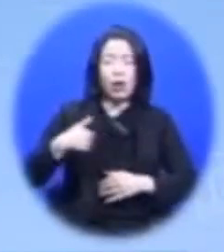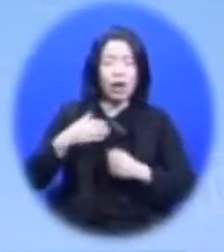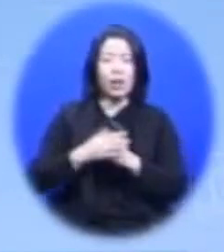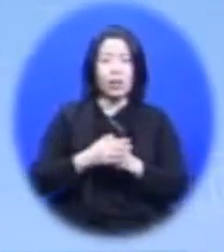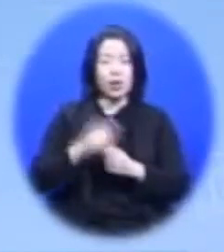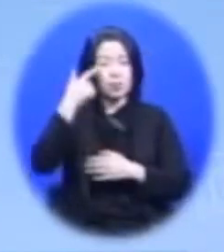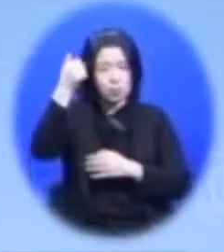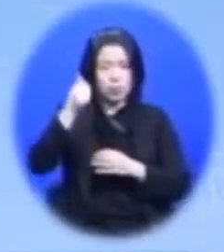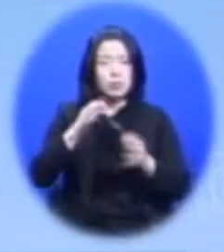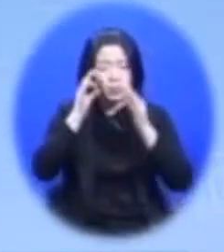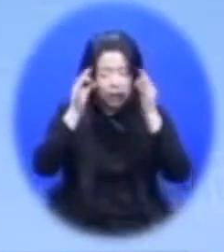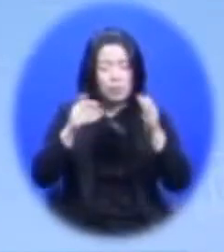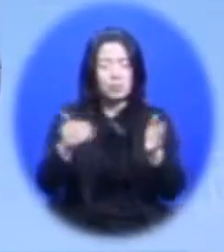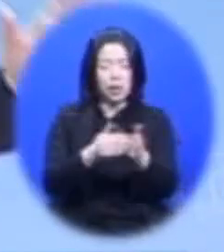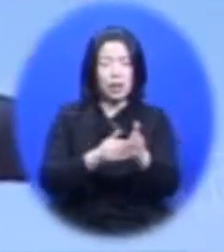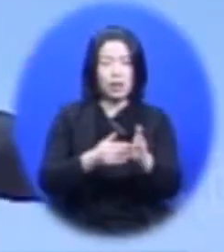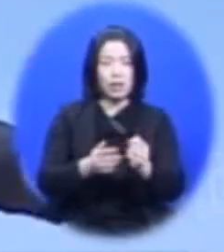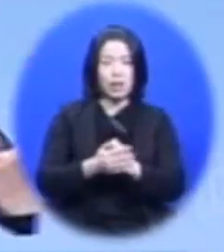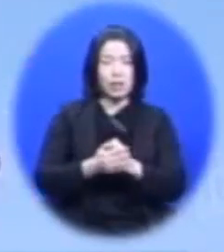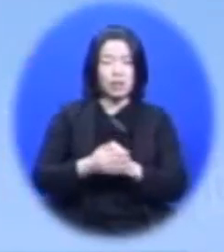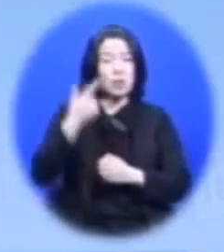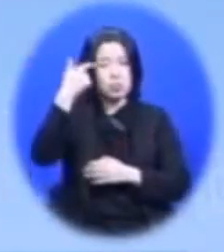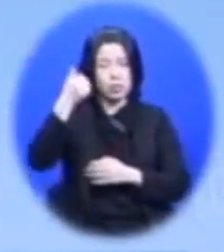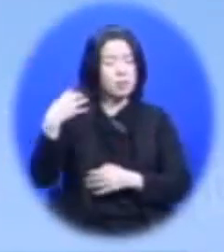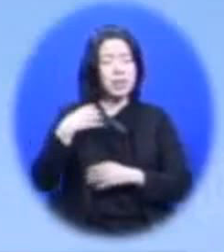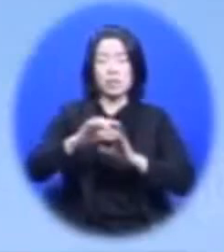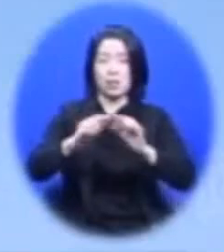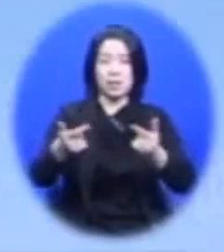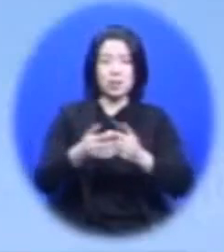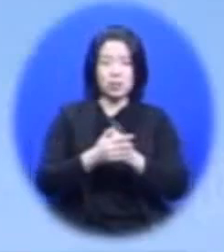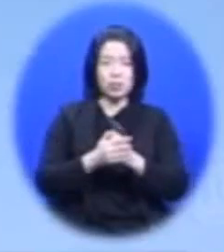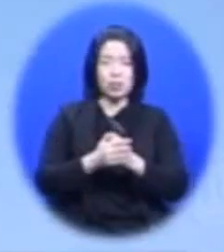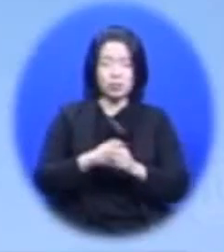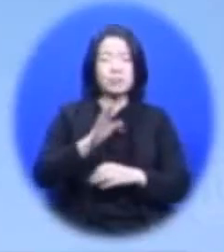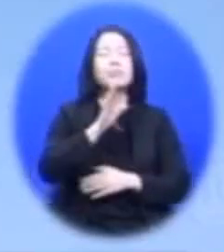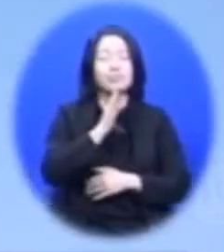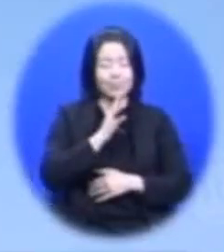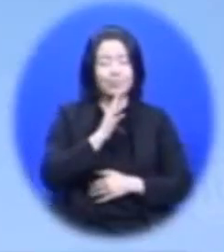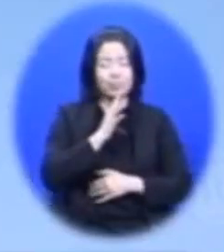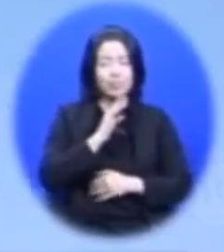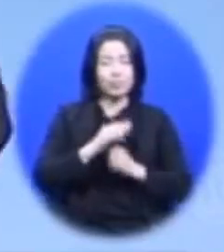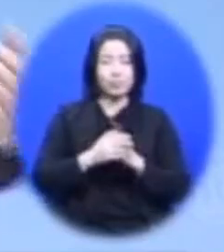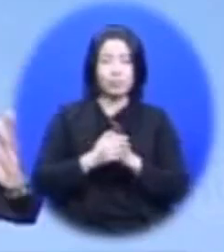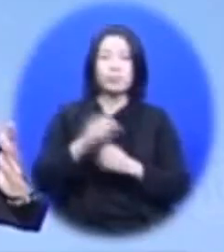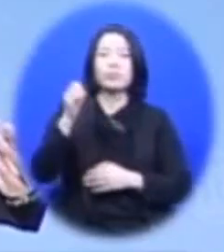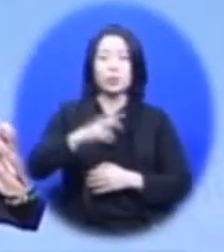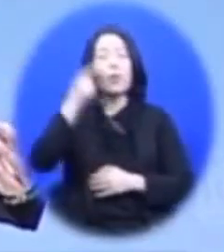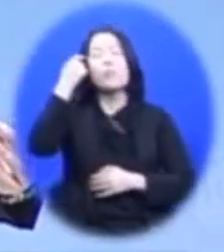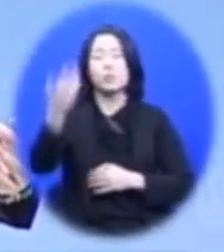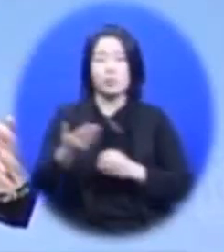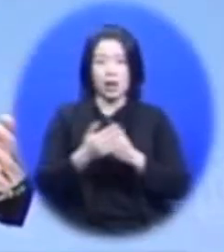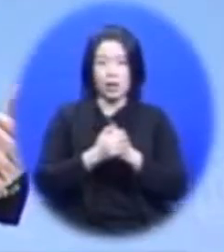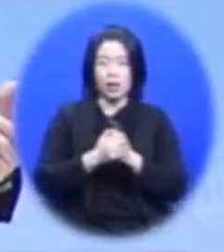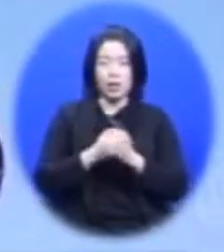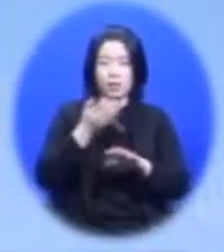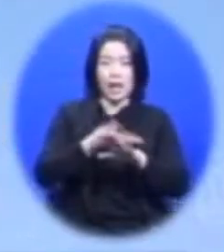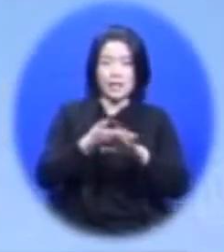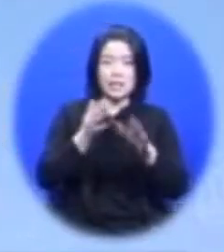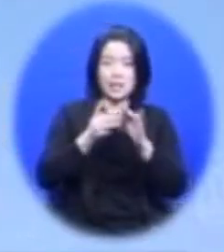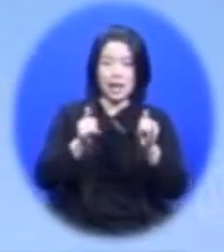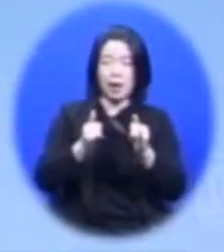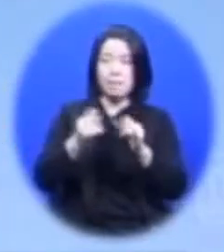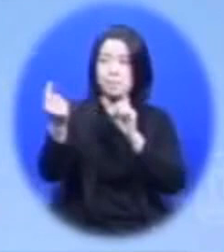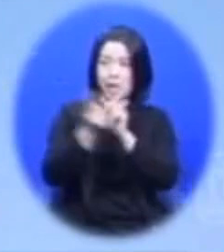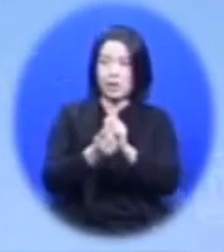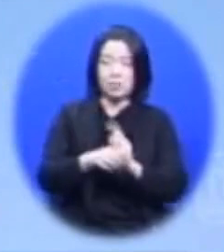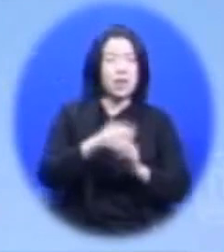목사님 최선을 다하셨어요. 이제는 목사님 책임도 아니에요. 그렇지요. 그런데 또 물어봐요. 또 누구만. 이런